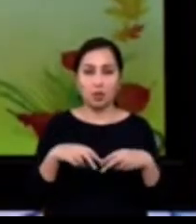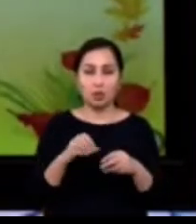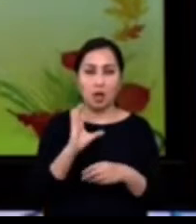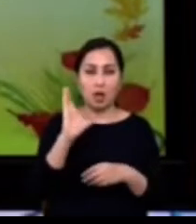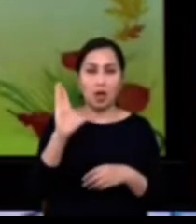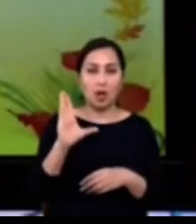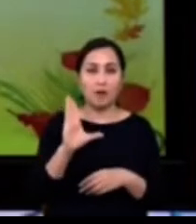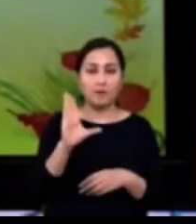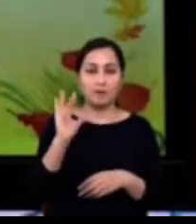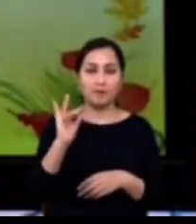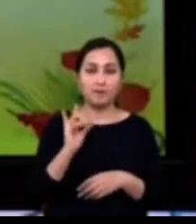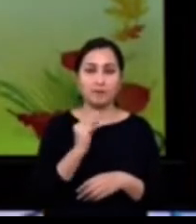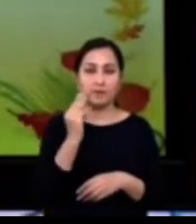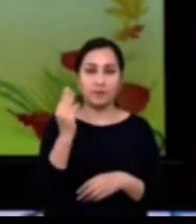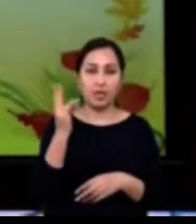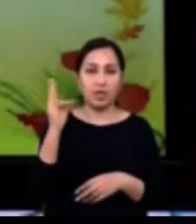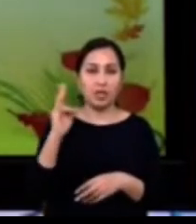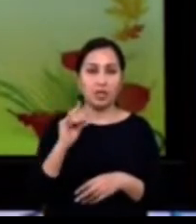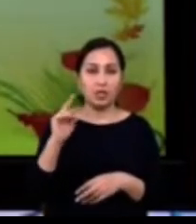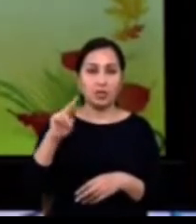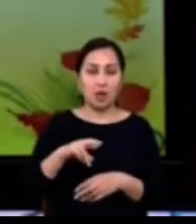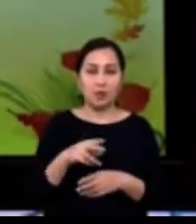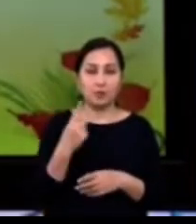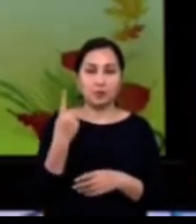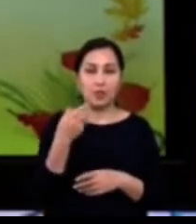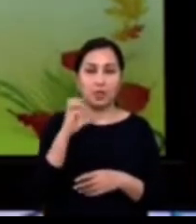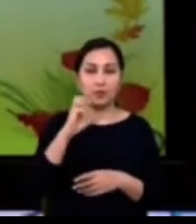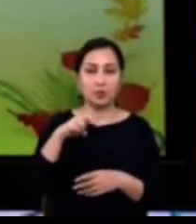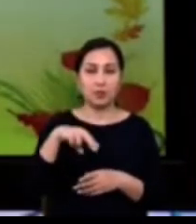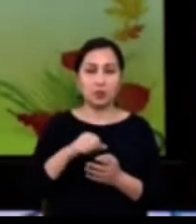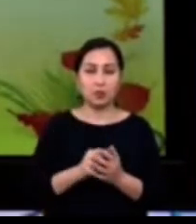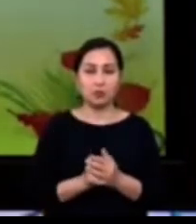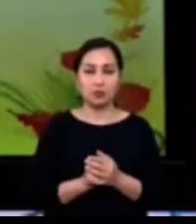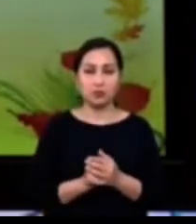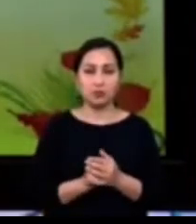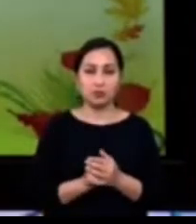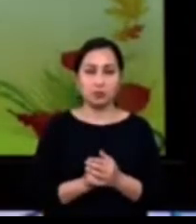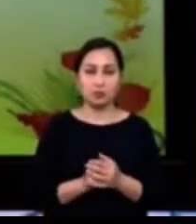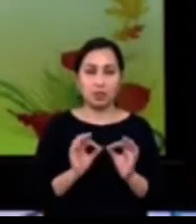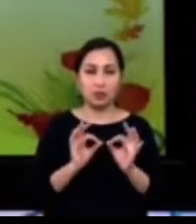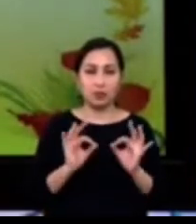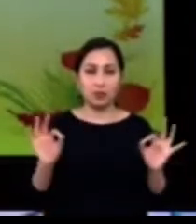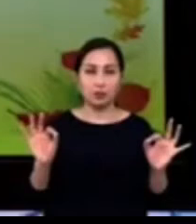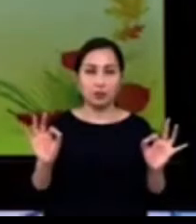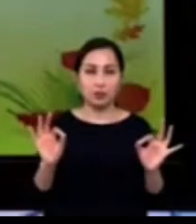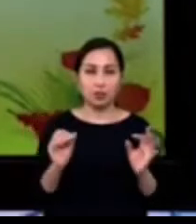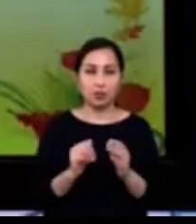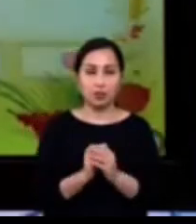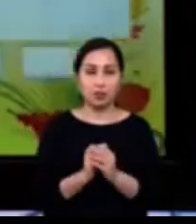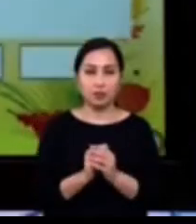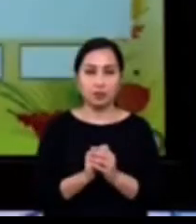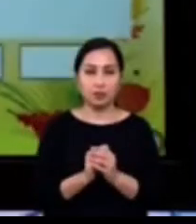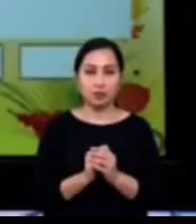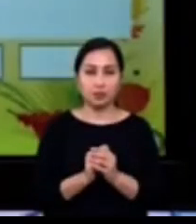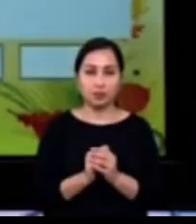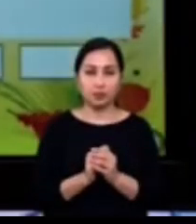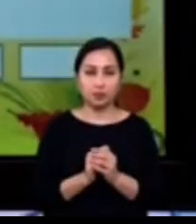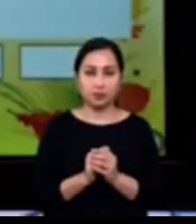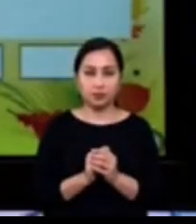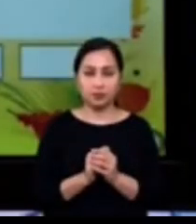Вишни. Правильно, ребятки, на первый слог. Замечательно.